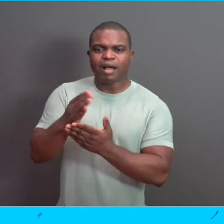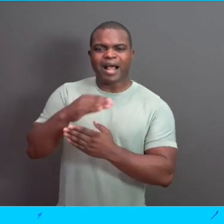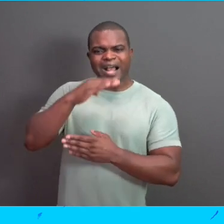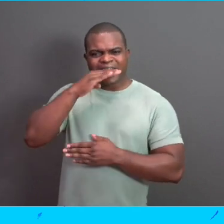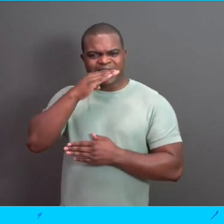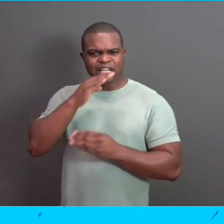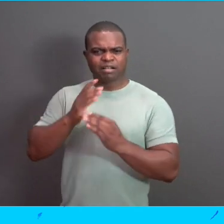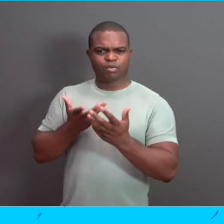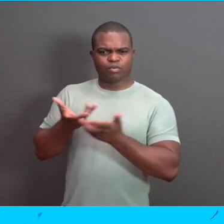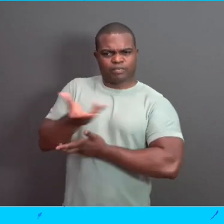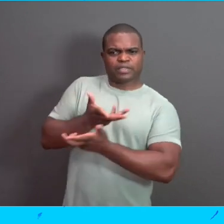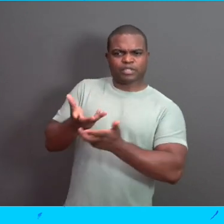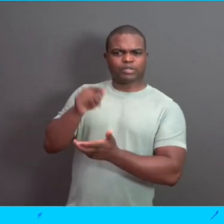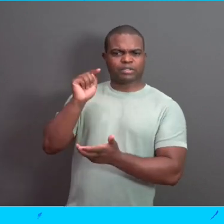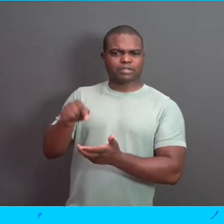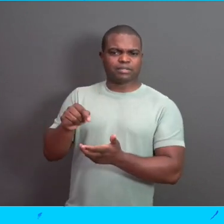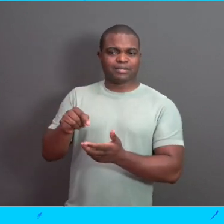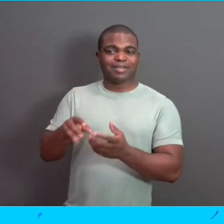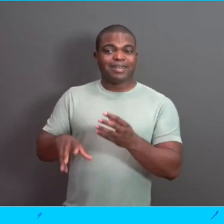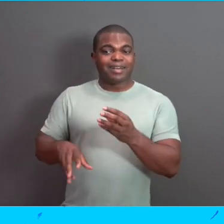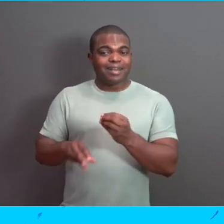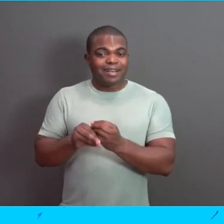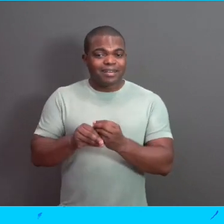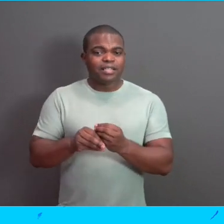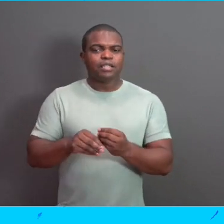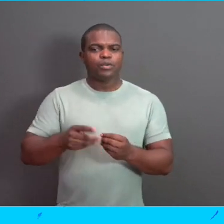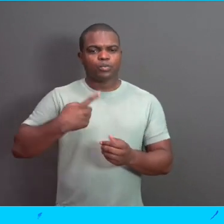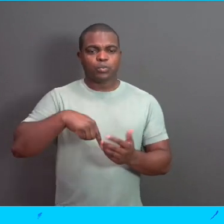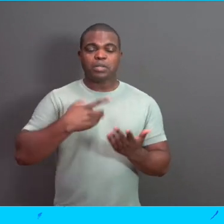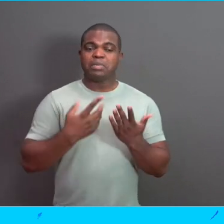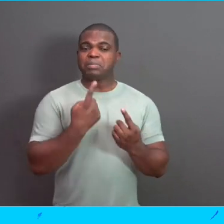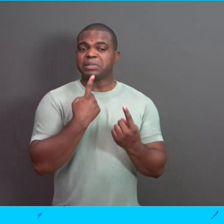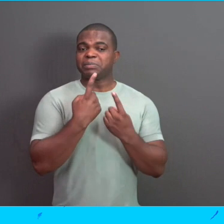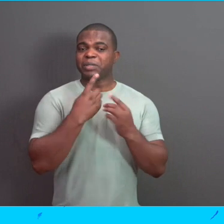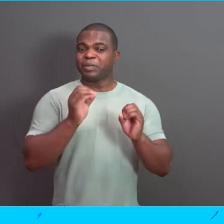violences. On a parlé aussi des programmes qui